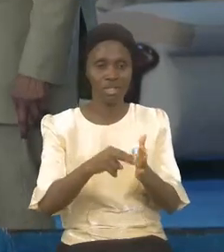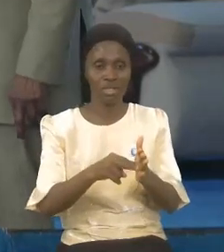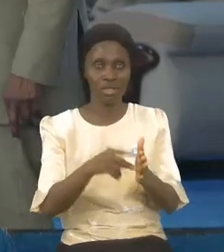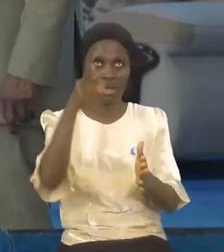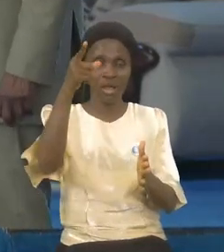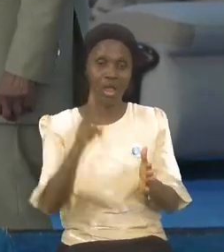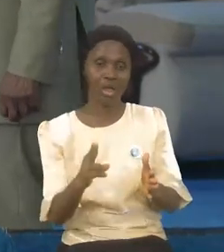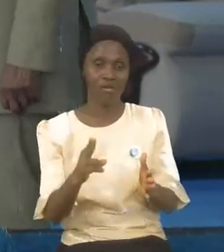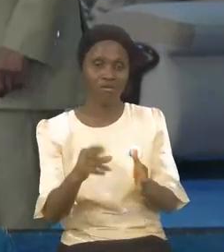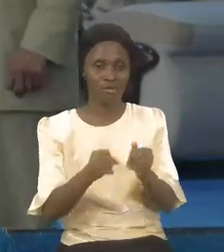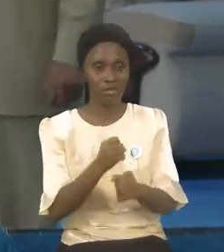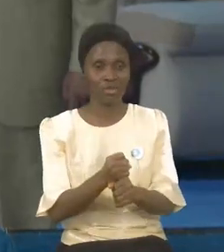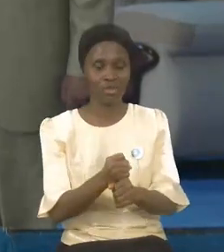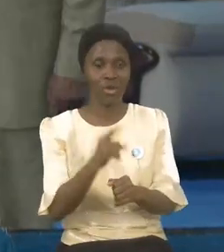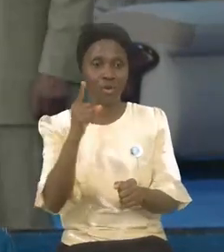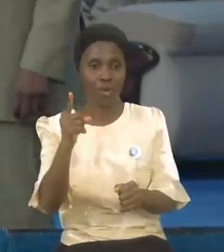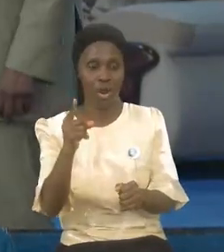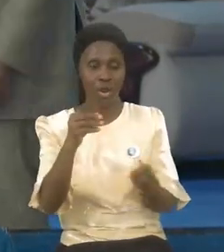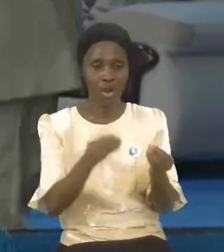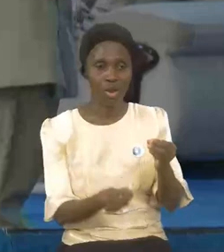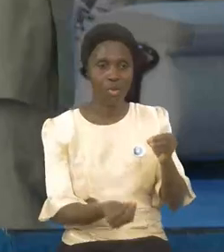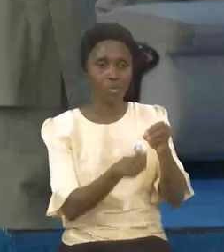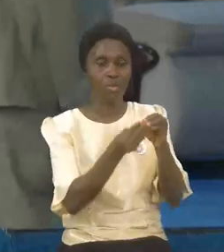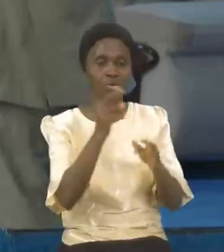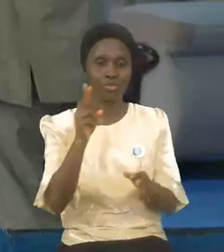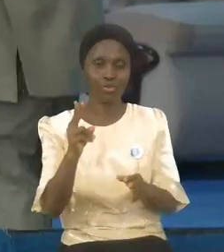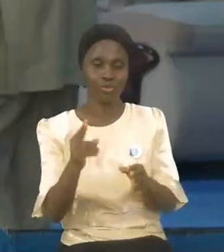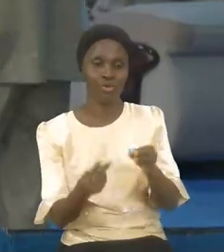6 mois. 1 plus 2 plus